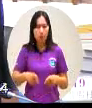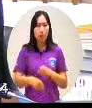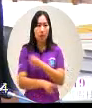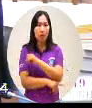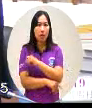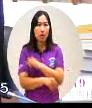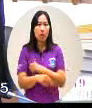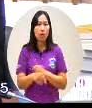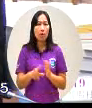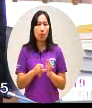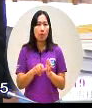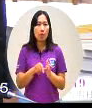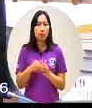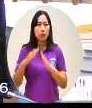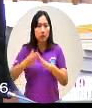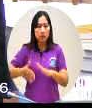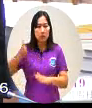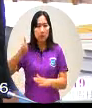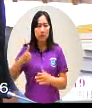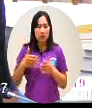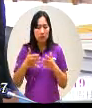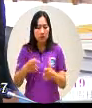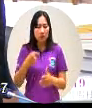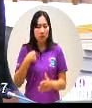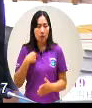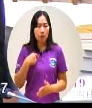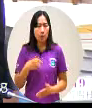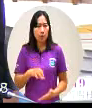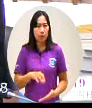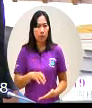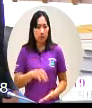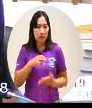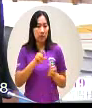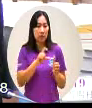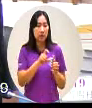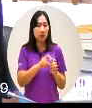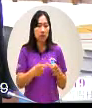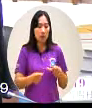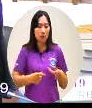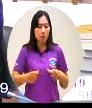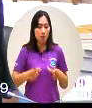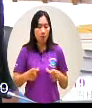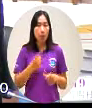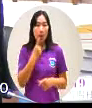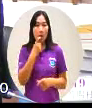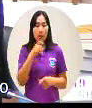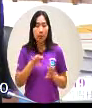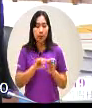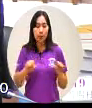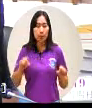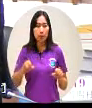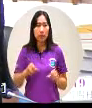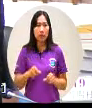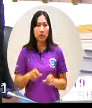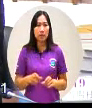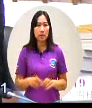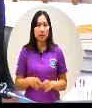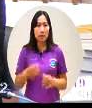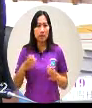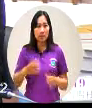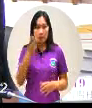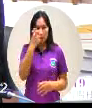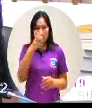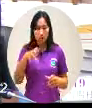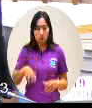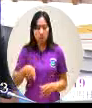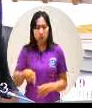请市长吼，针对拄只一开始遐头前迄几个议题吼，公园绿地开辟，包括啊咱个建管处遮个农。